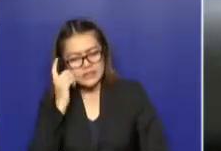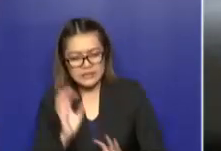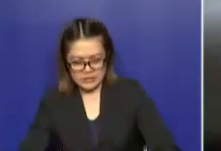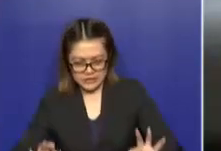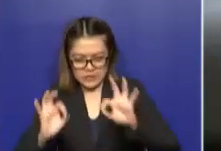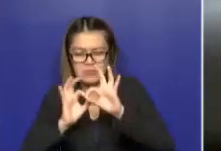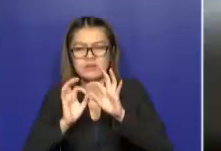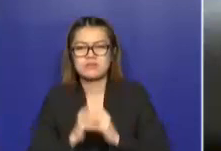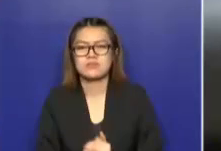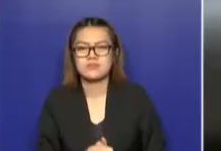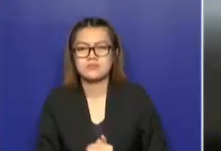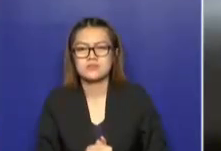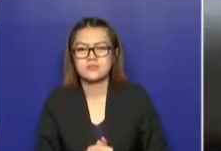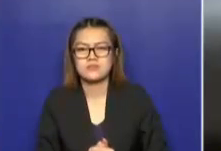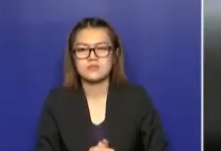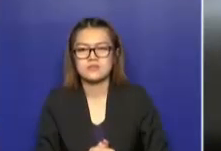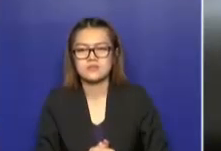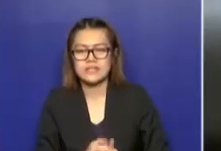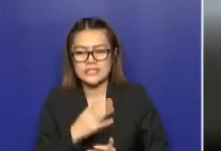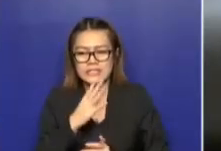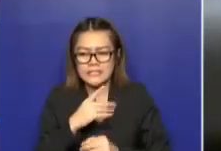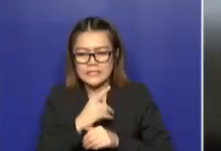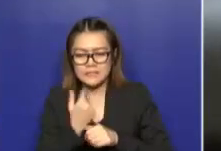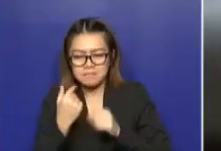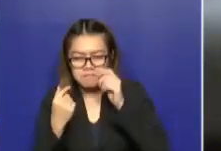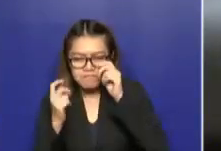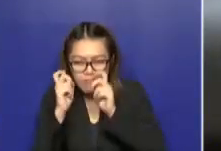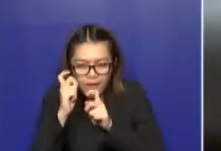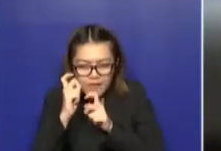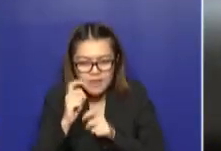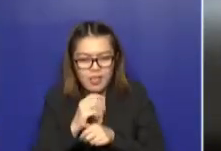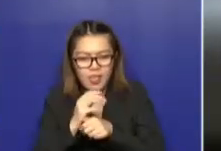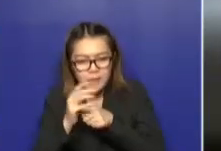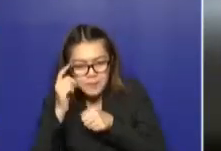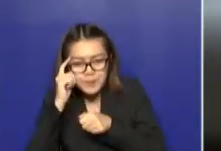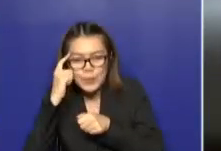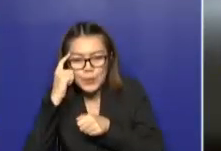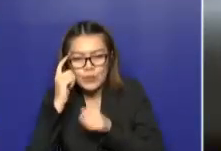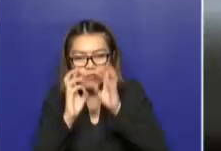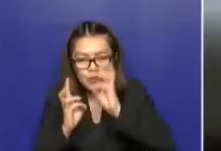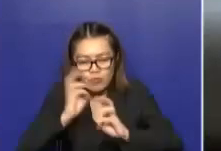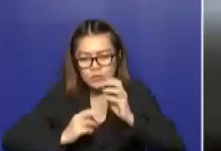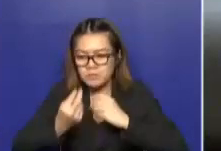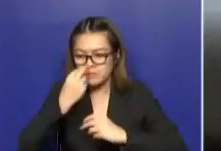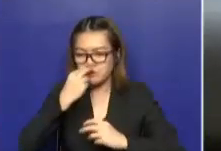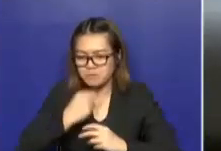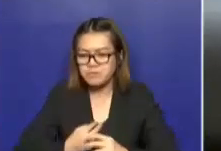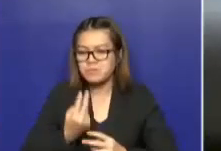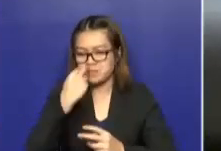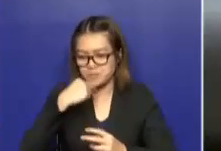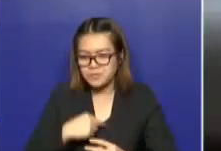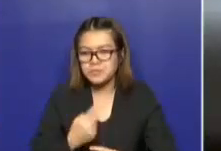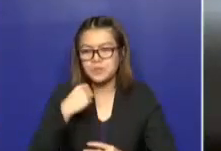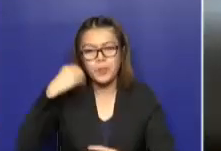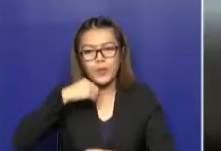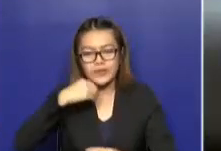ไม่ใช่เพชฌฆาตเงียบอย่างที่เราคิดเสมอไปนะครับและรัฐบาลควรจะปรับเปลี่ยนทัศนคติในการแก้ไข